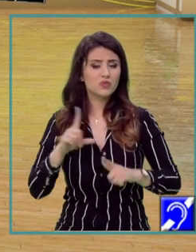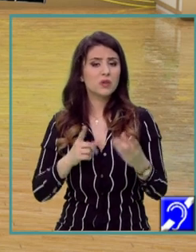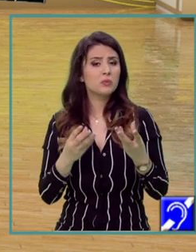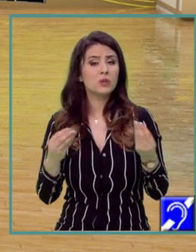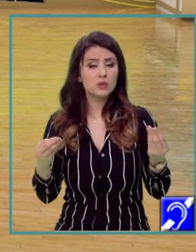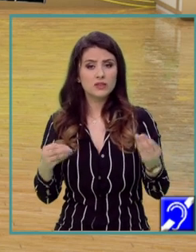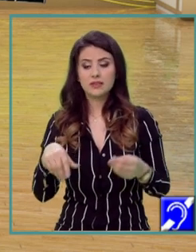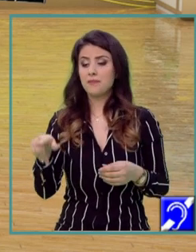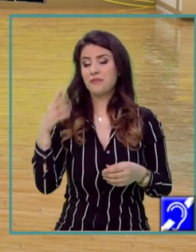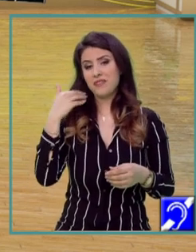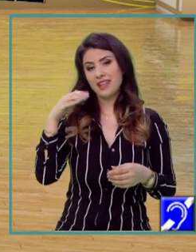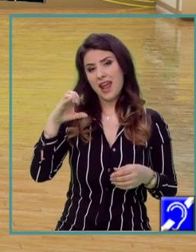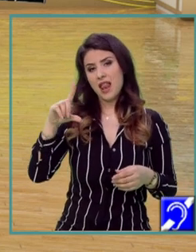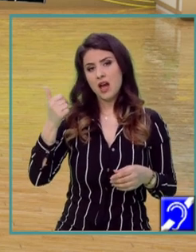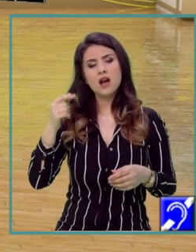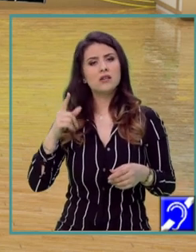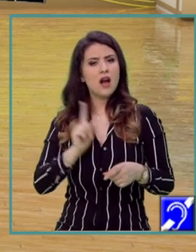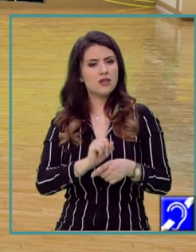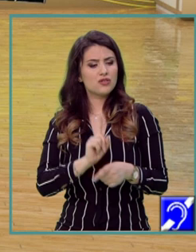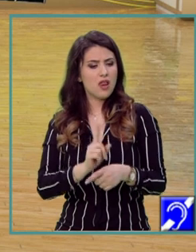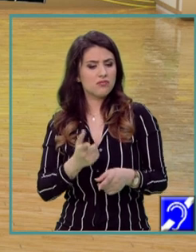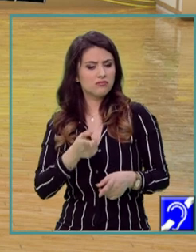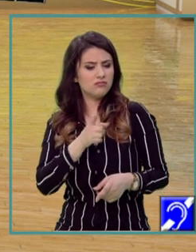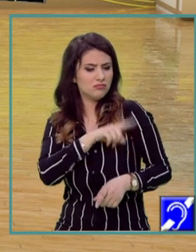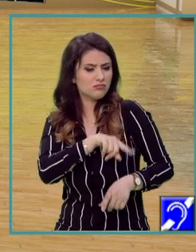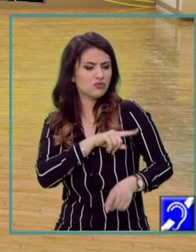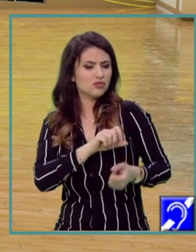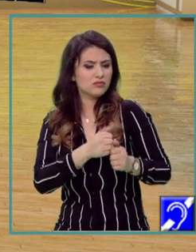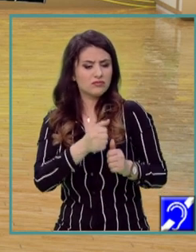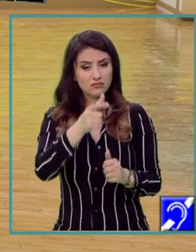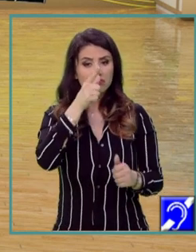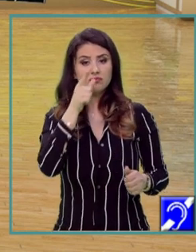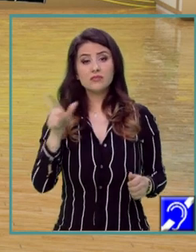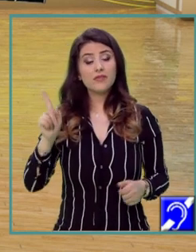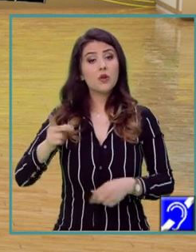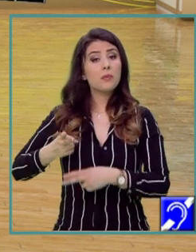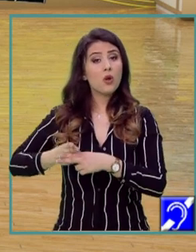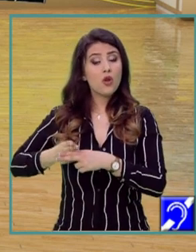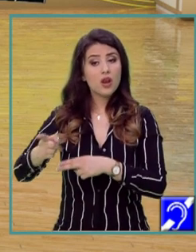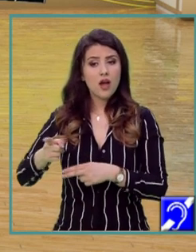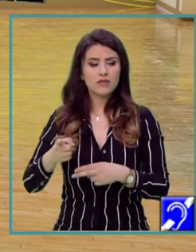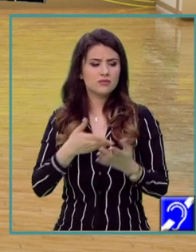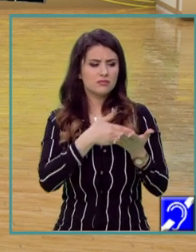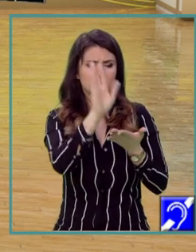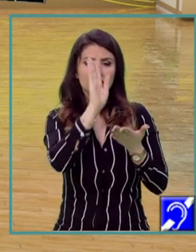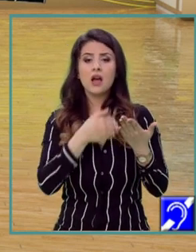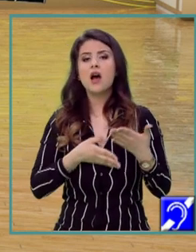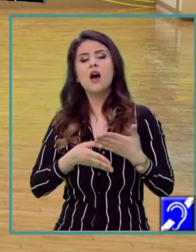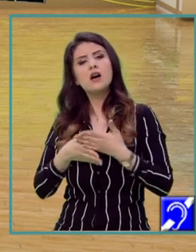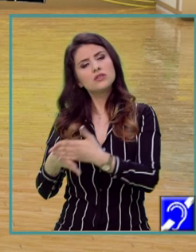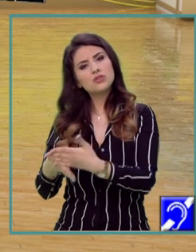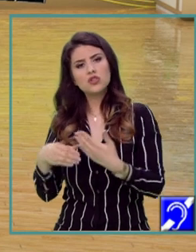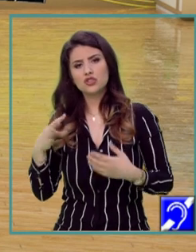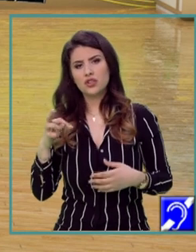același orgoliu în momentul când bolnavul fiind refuză ajutorul lui Ștefan și creează